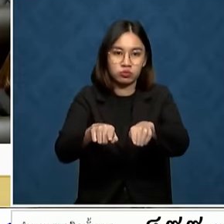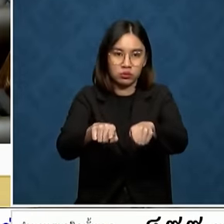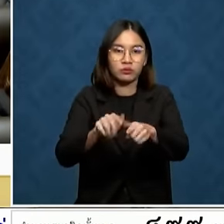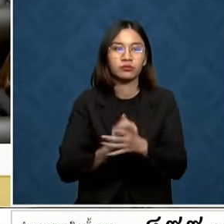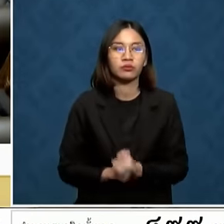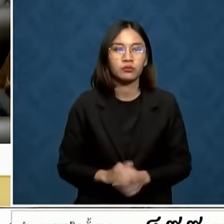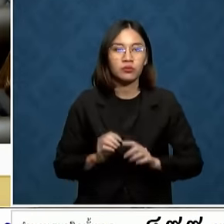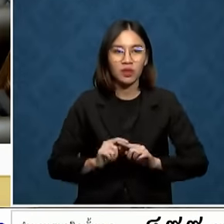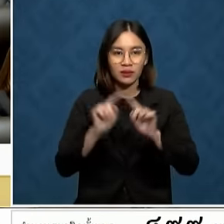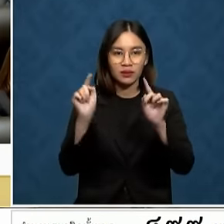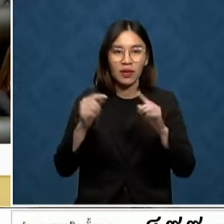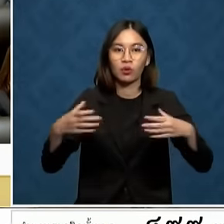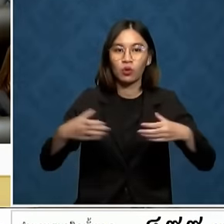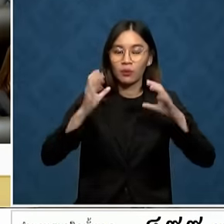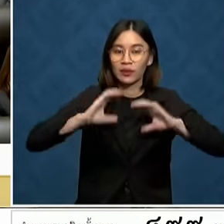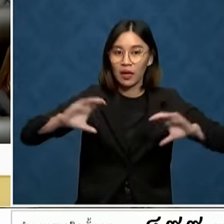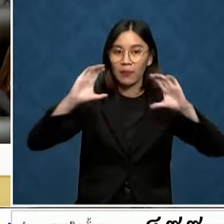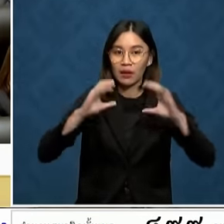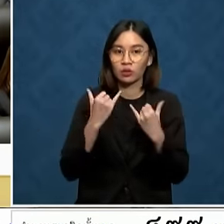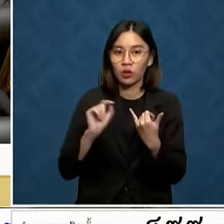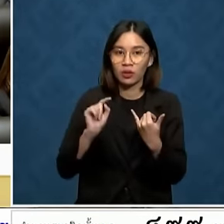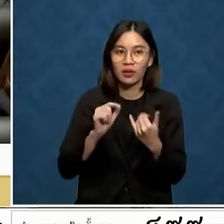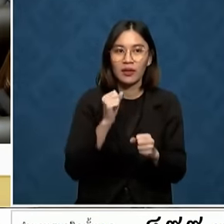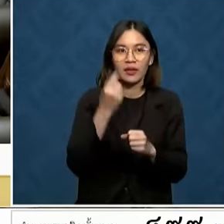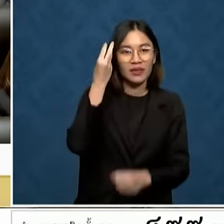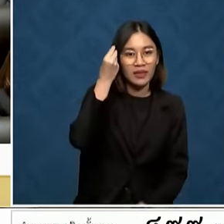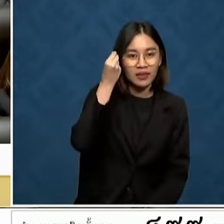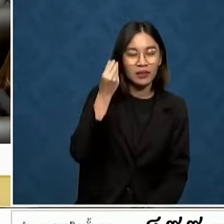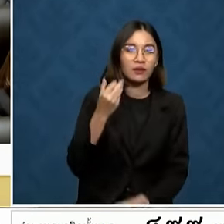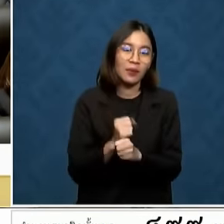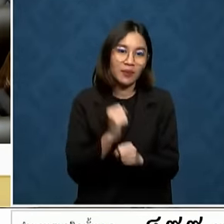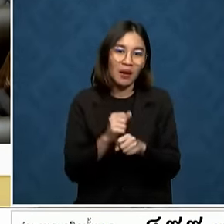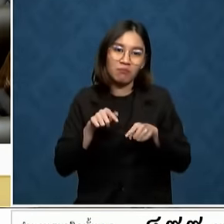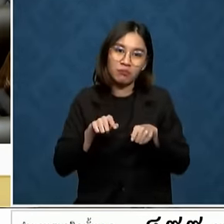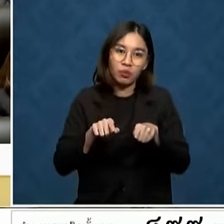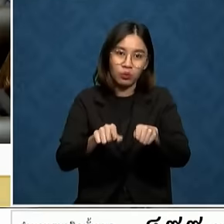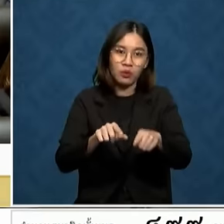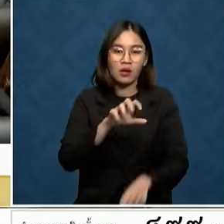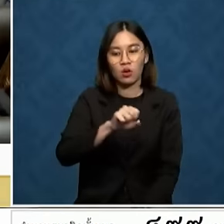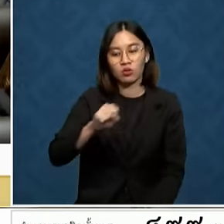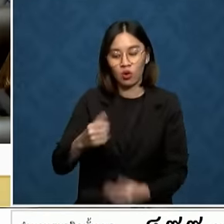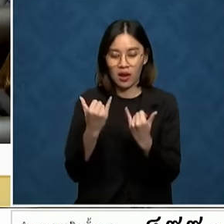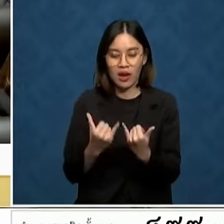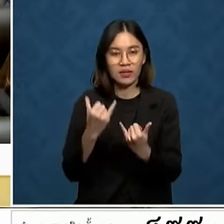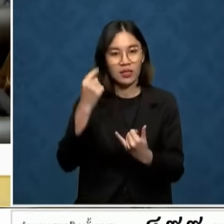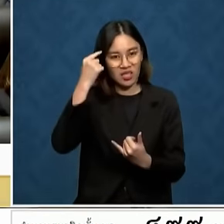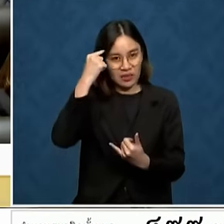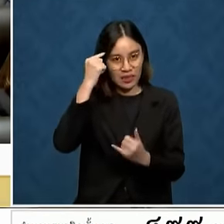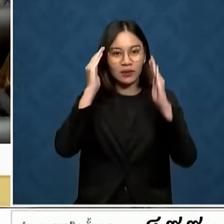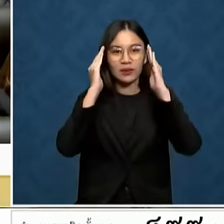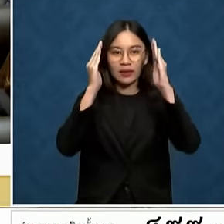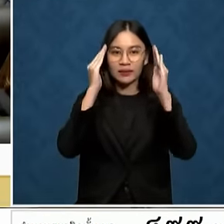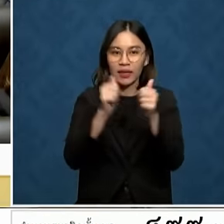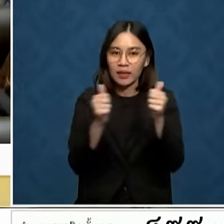แตในขณะที่รัฐบานนั้นอยในสภาวะคิดไปทำไปครับสภาผู้แนรฐสแ่นี้ก็ต้องตั้งหกกใหดีเหอนกัน